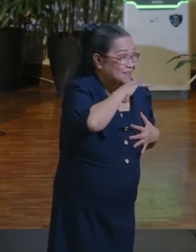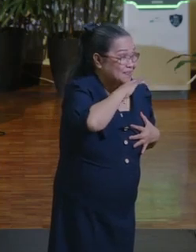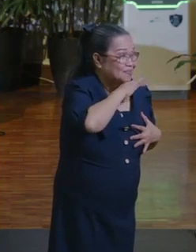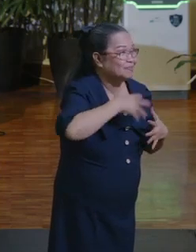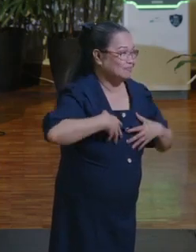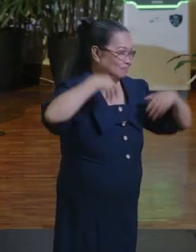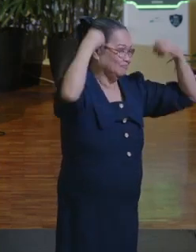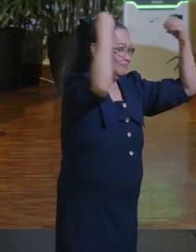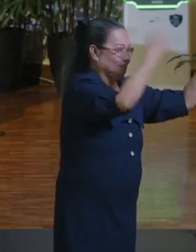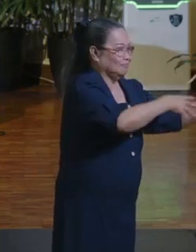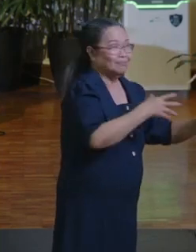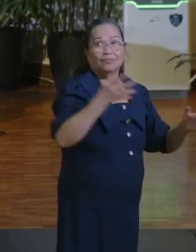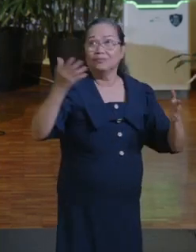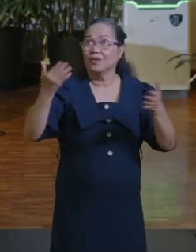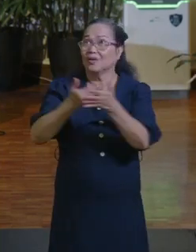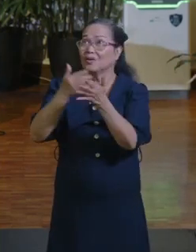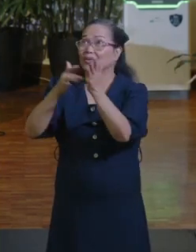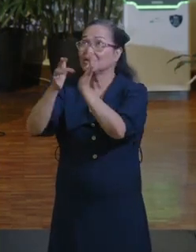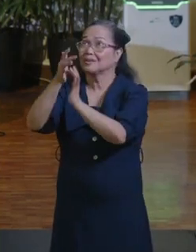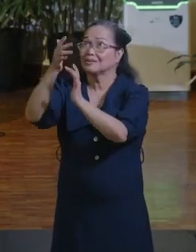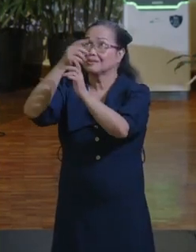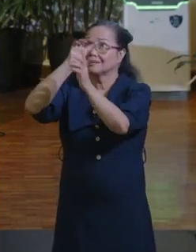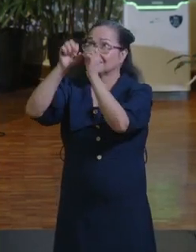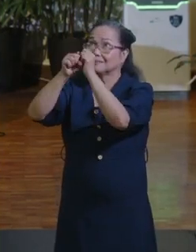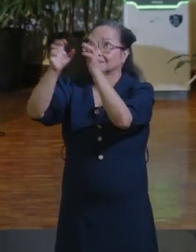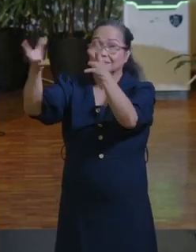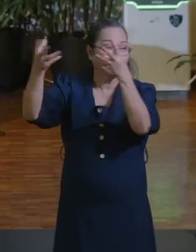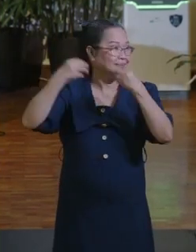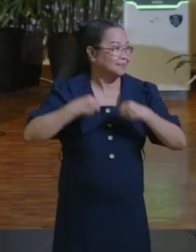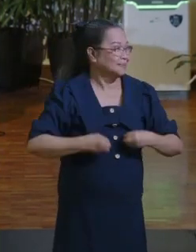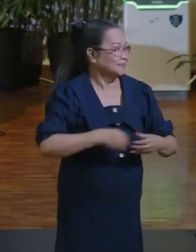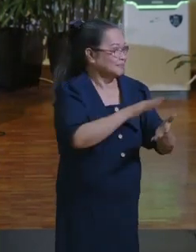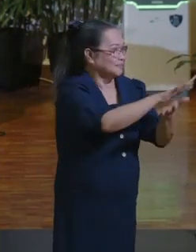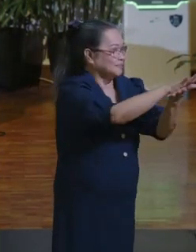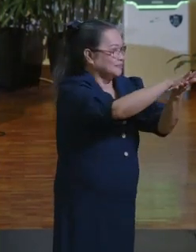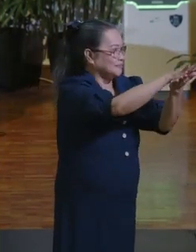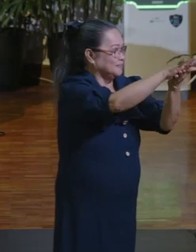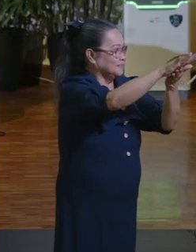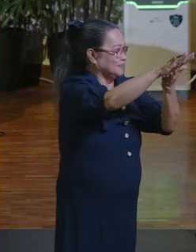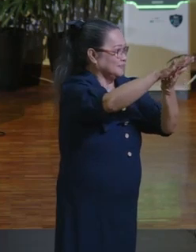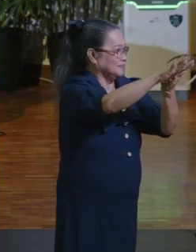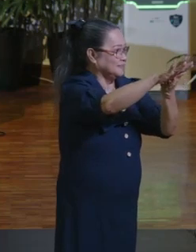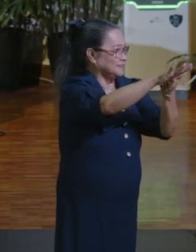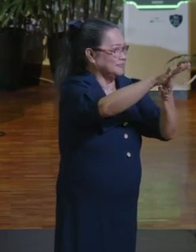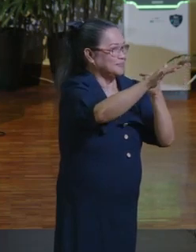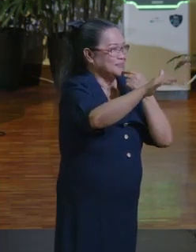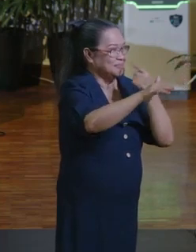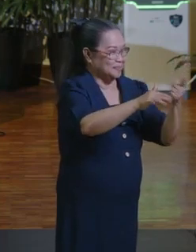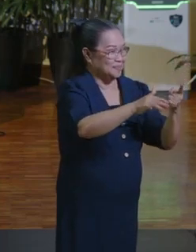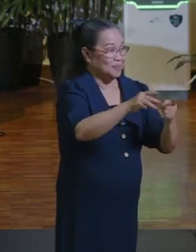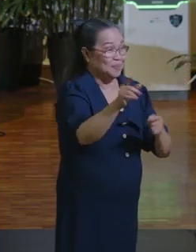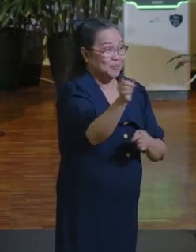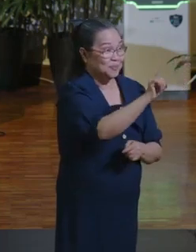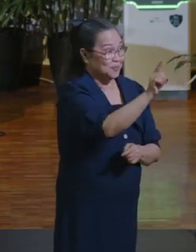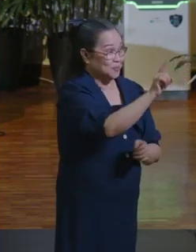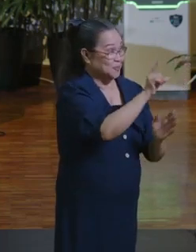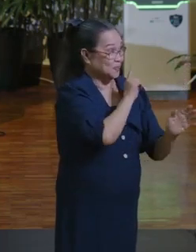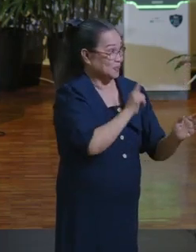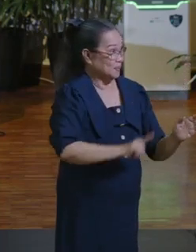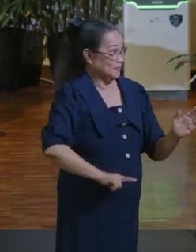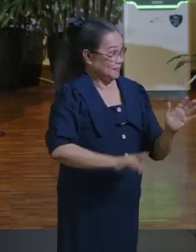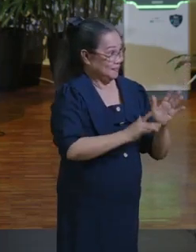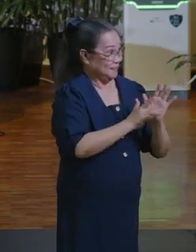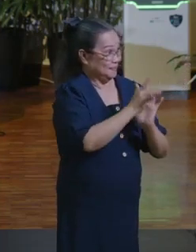kay Kristo Jesus. Sabi nga ni Dr. John MacArthur sa kanyang komentaryo, whatever the Lord